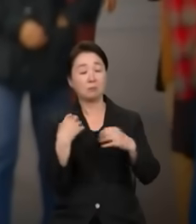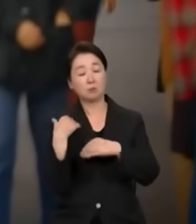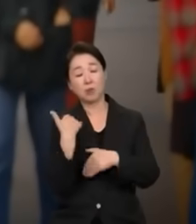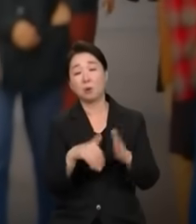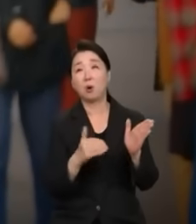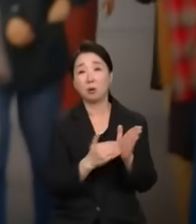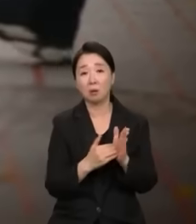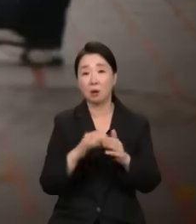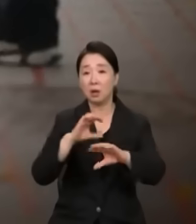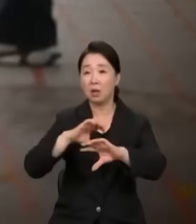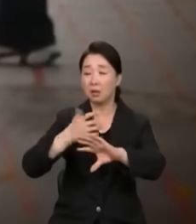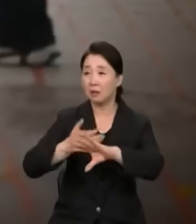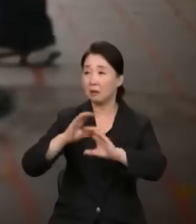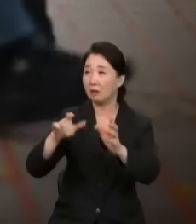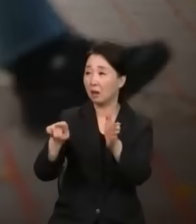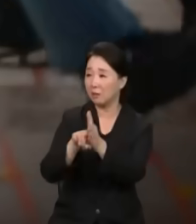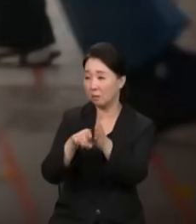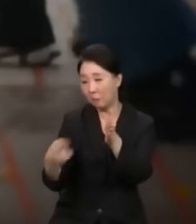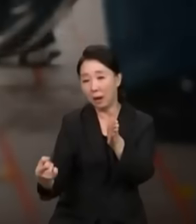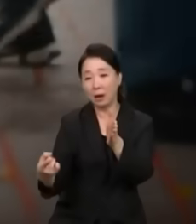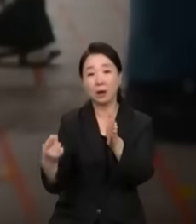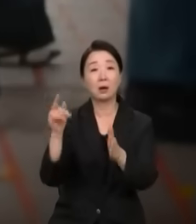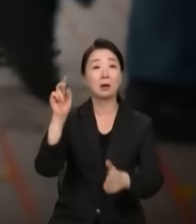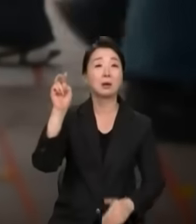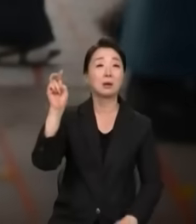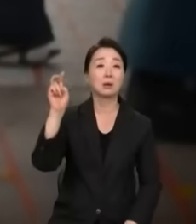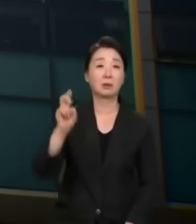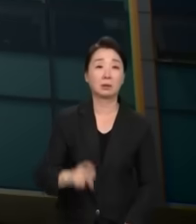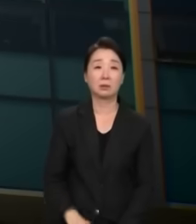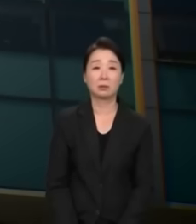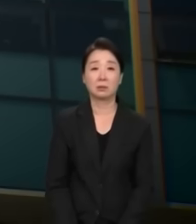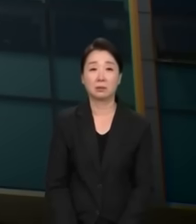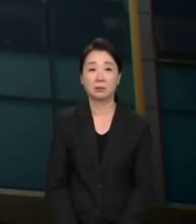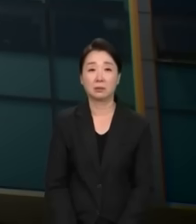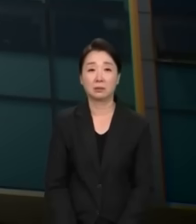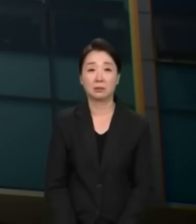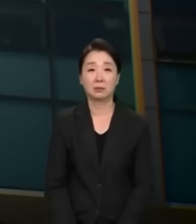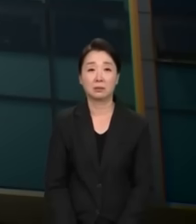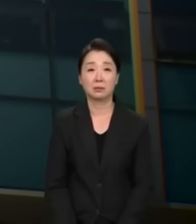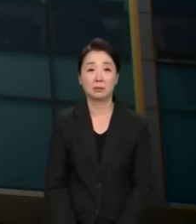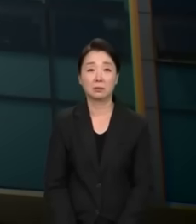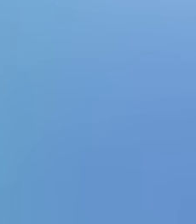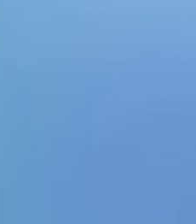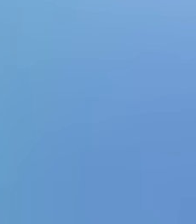신인도가 떨어질 거란 우려도 나옵니다. JTBC 이상화입니다.